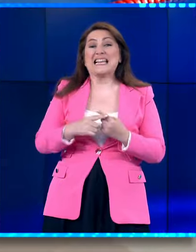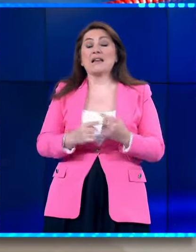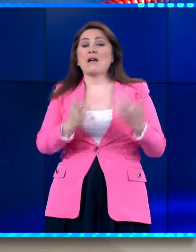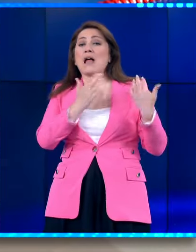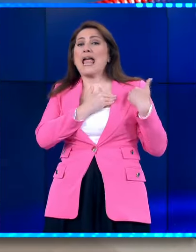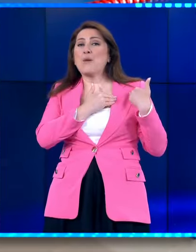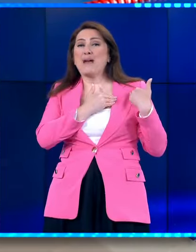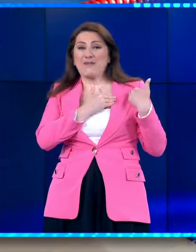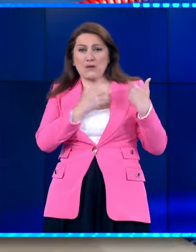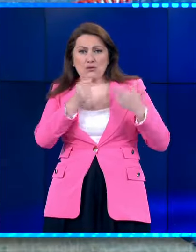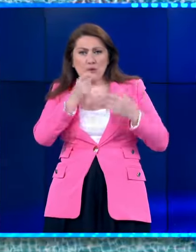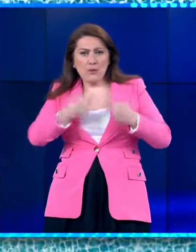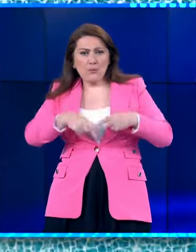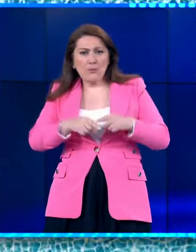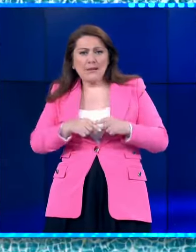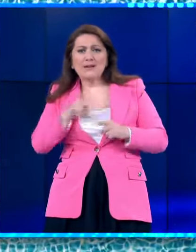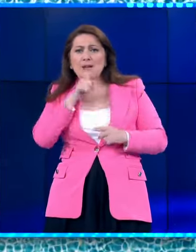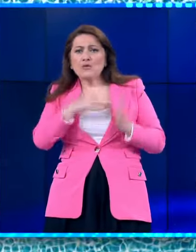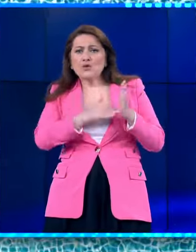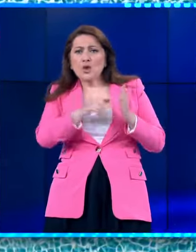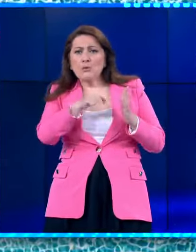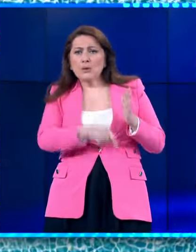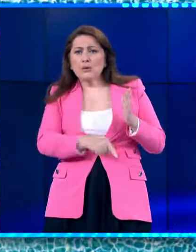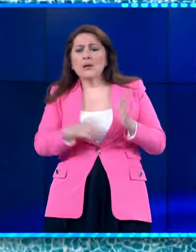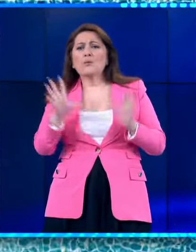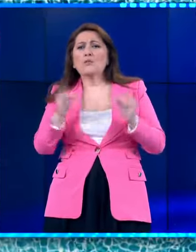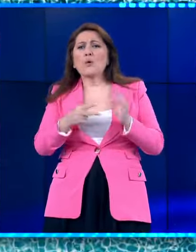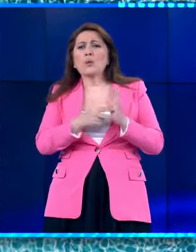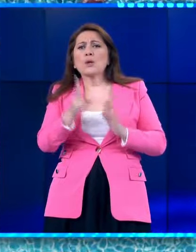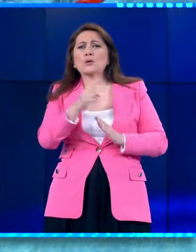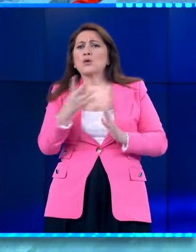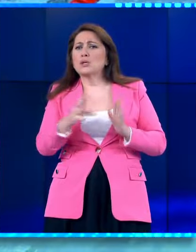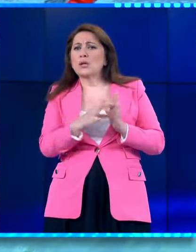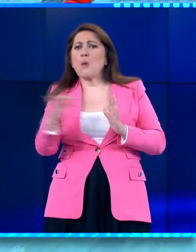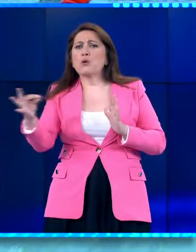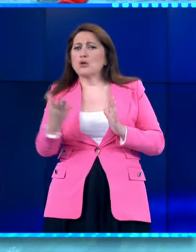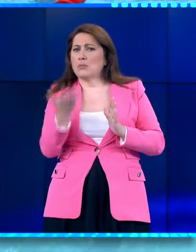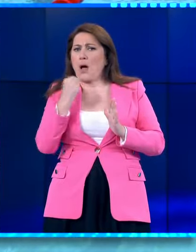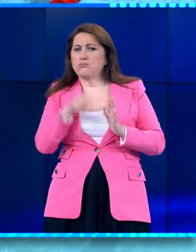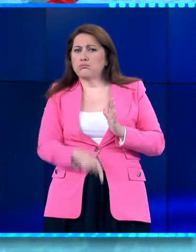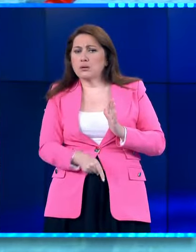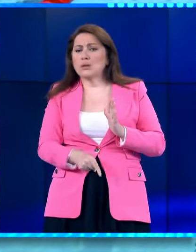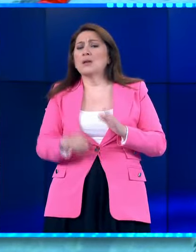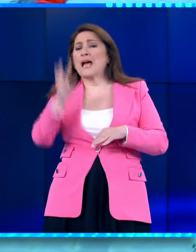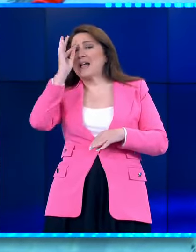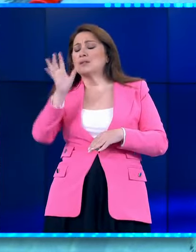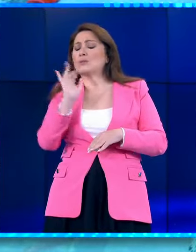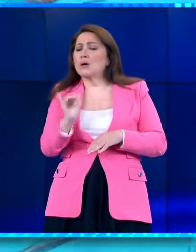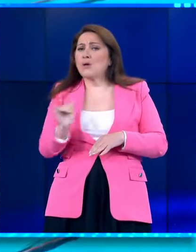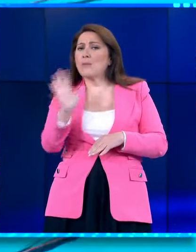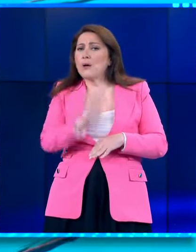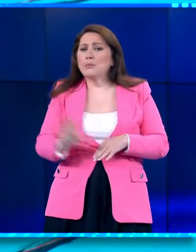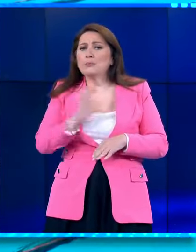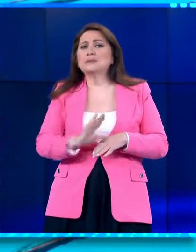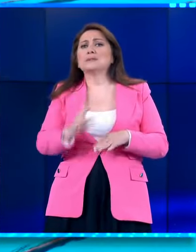ο συγκεκριμένος υπάλληλος δεν είχε προσληφθεί το 2024. Οι αρχές αναζητούν ακόμα τον νόμιμο εκπρόσωπο της εταιρείας και η οικογένεια